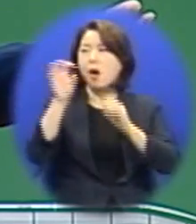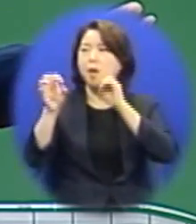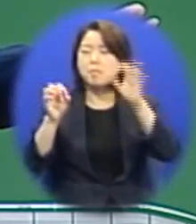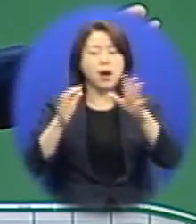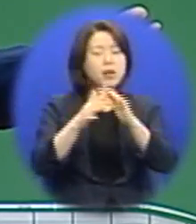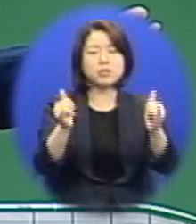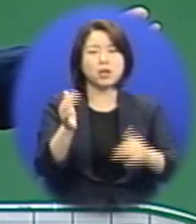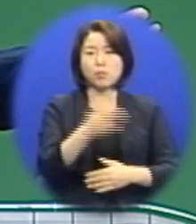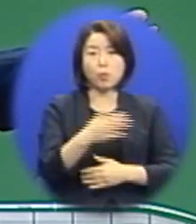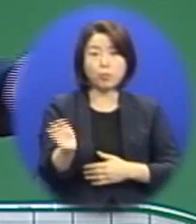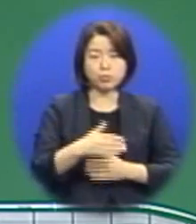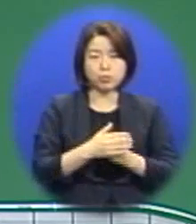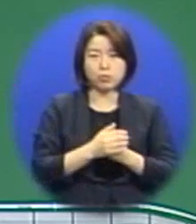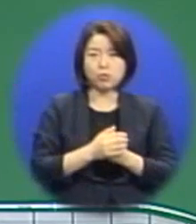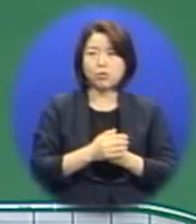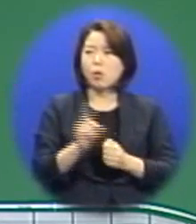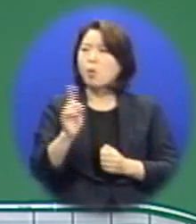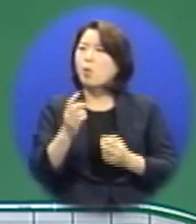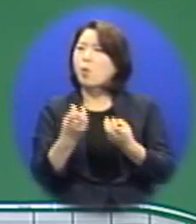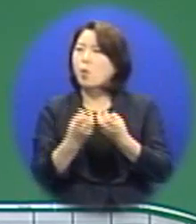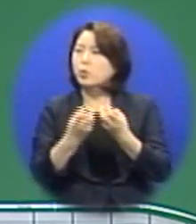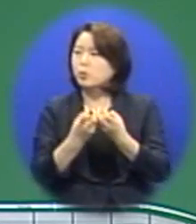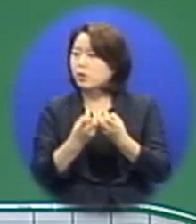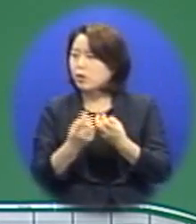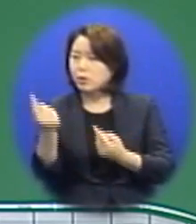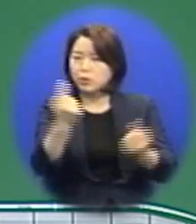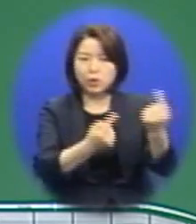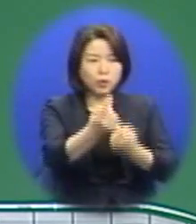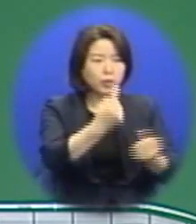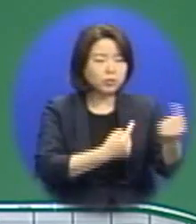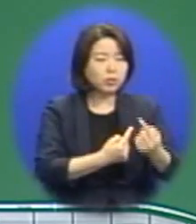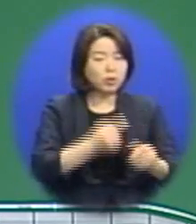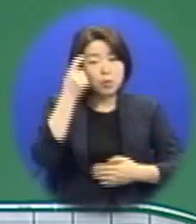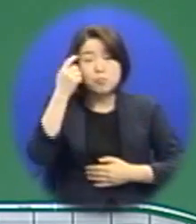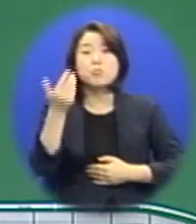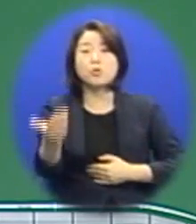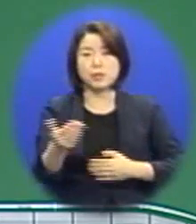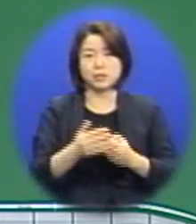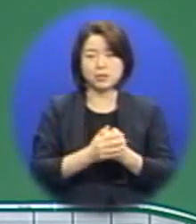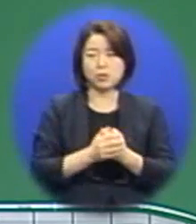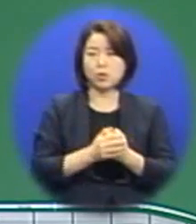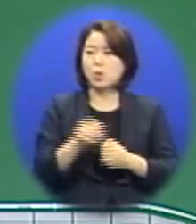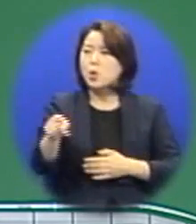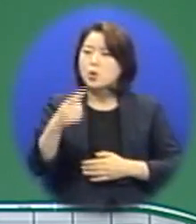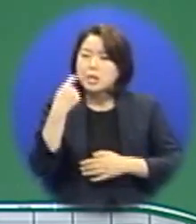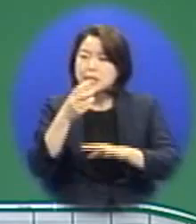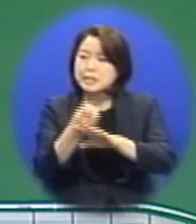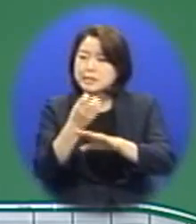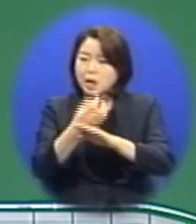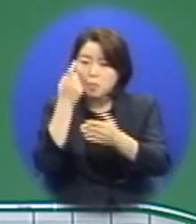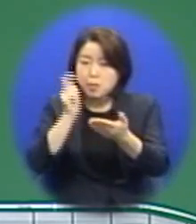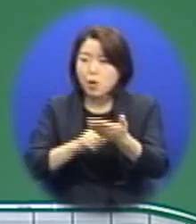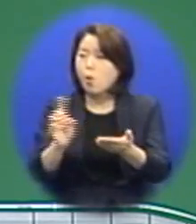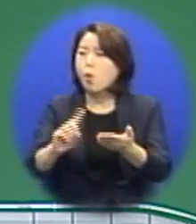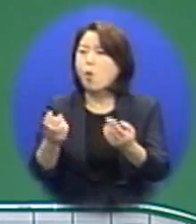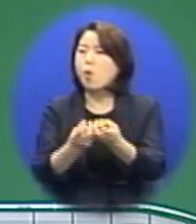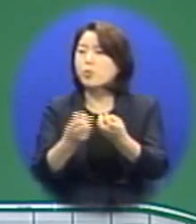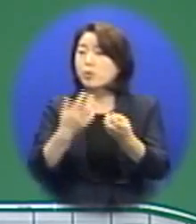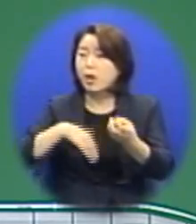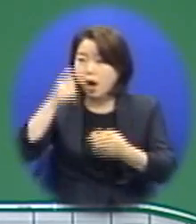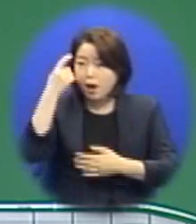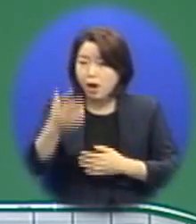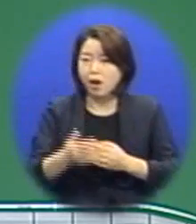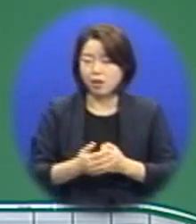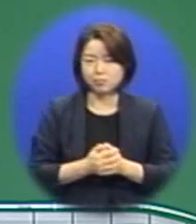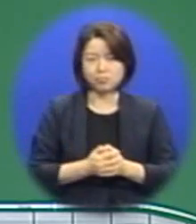많은 사람이 온 거예요? 그래서 당신은 어떻게 왔습니까? 여기 금광이 발견된 걸 어떻게 알았습니까? 얼굴